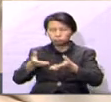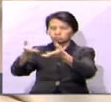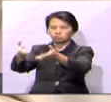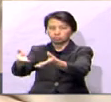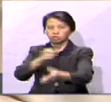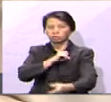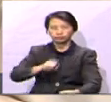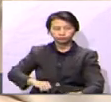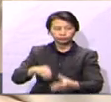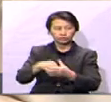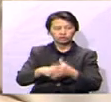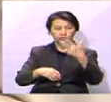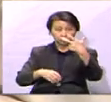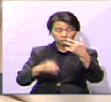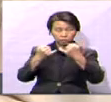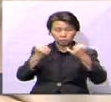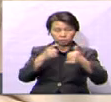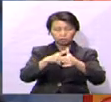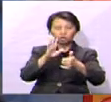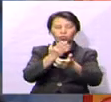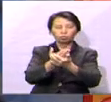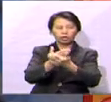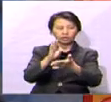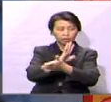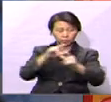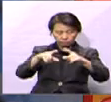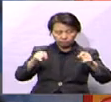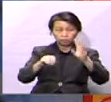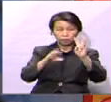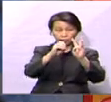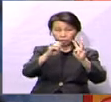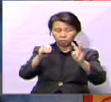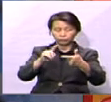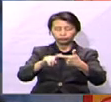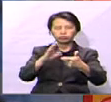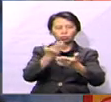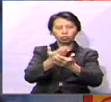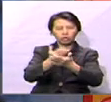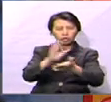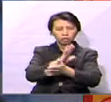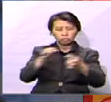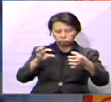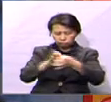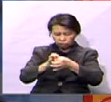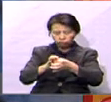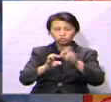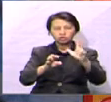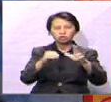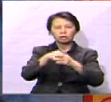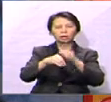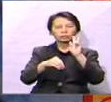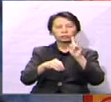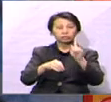Selangor adalah dalam tiga jenis iaitu Wang kertas sekeping rm600 Wang kertas bercantum tiga